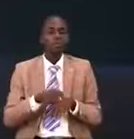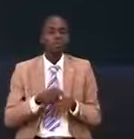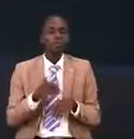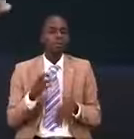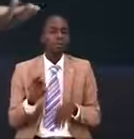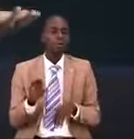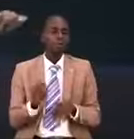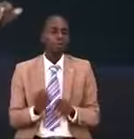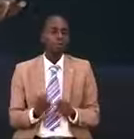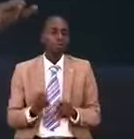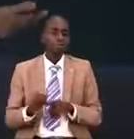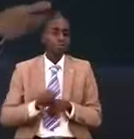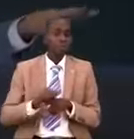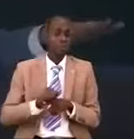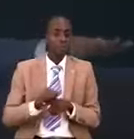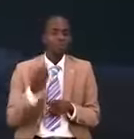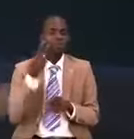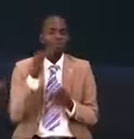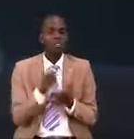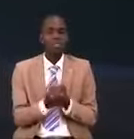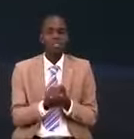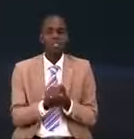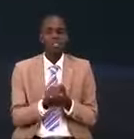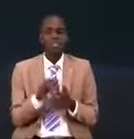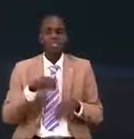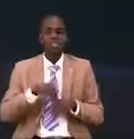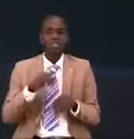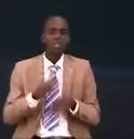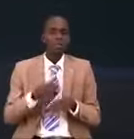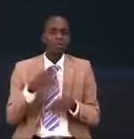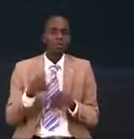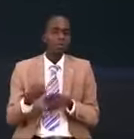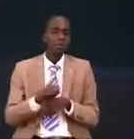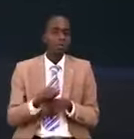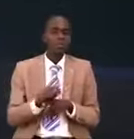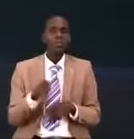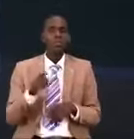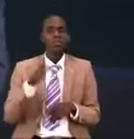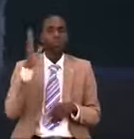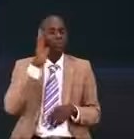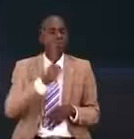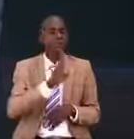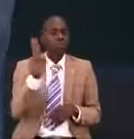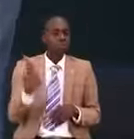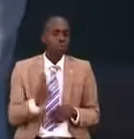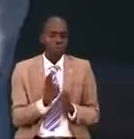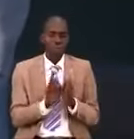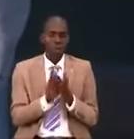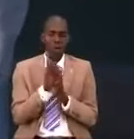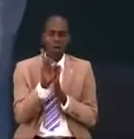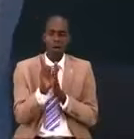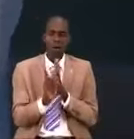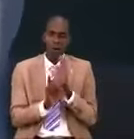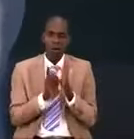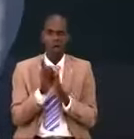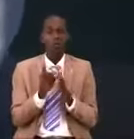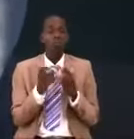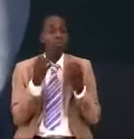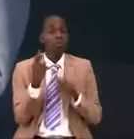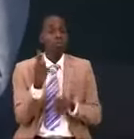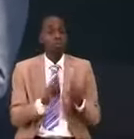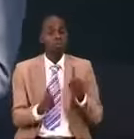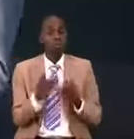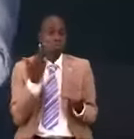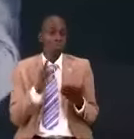et passe des heures beaucoup passent 8h au bureau et